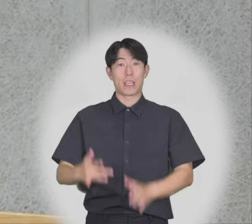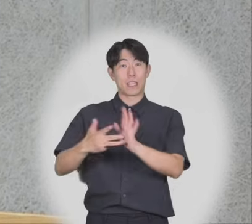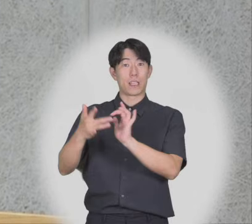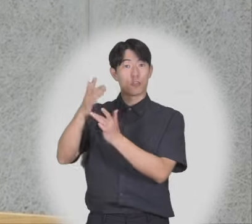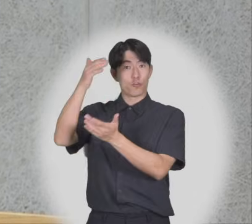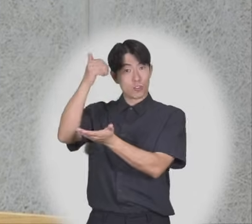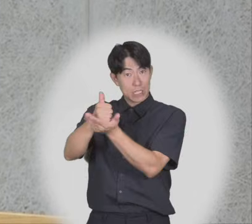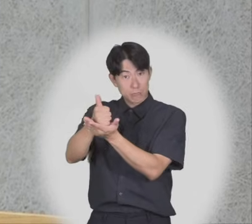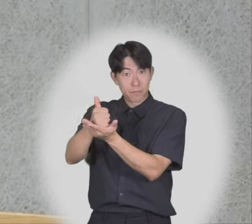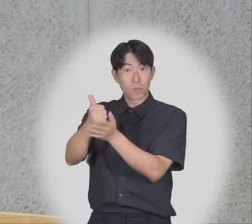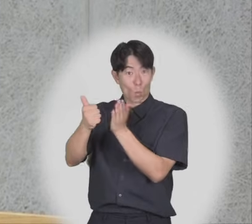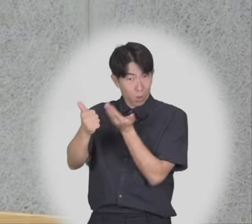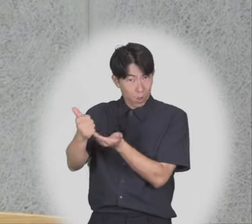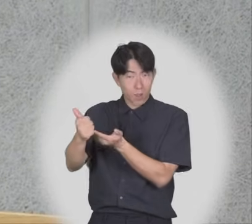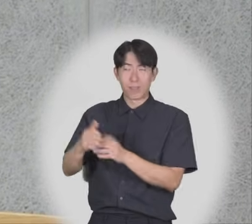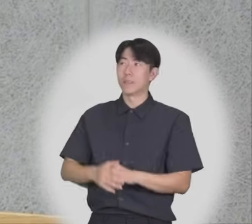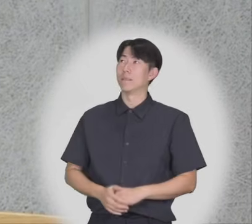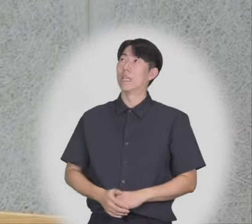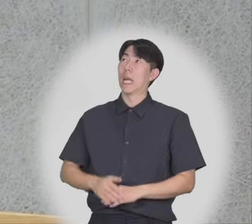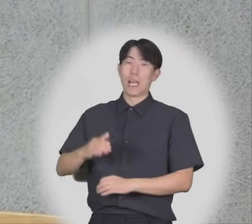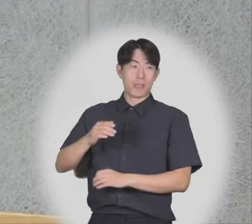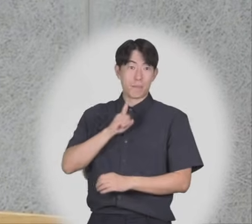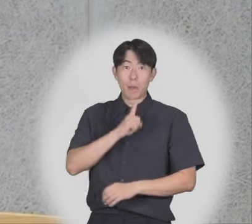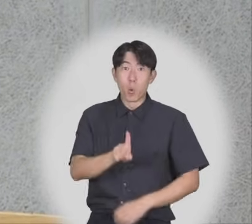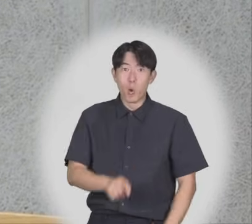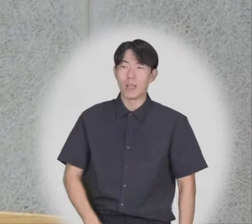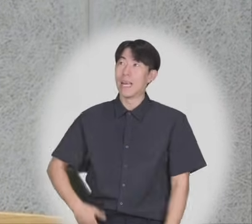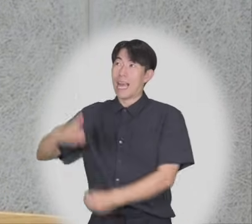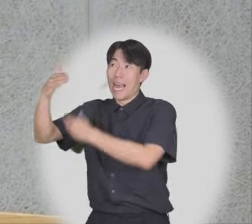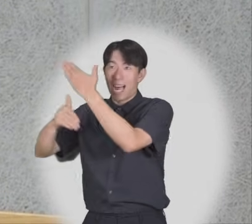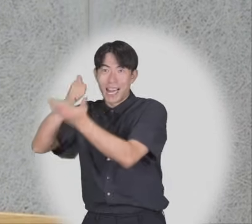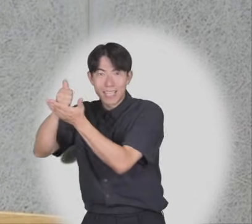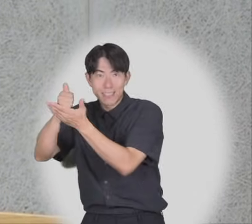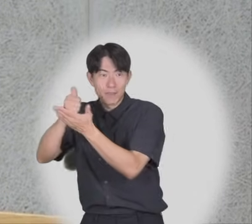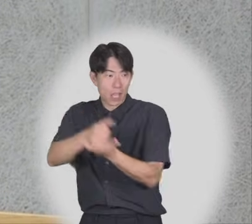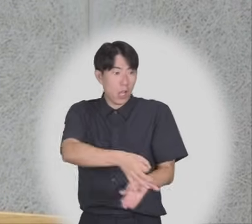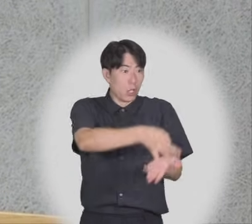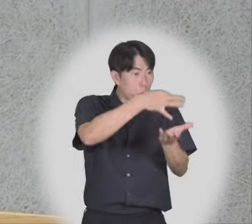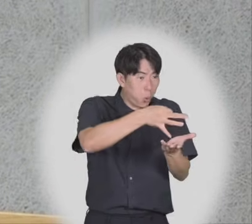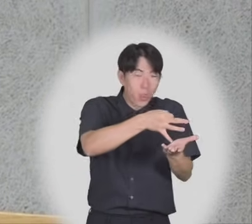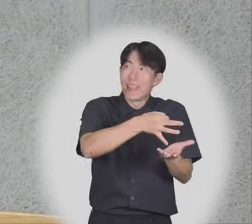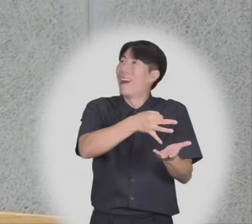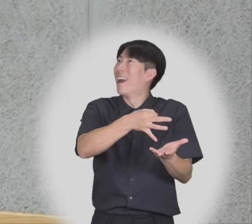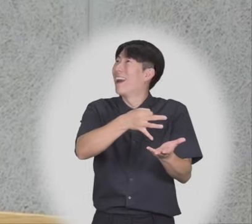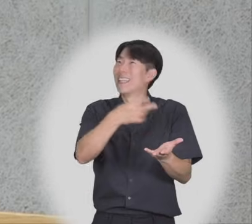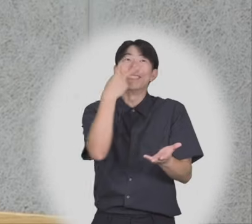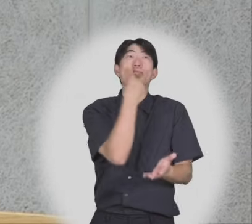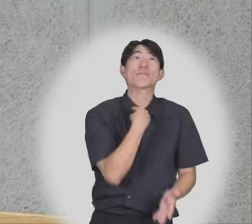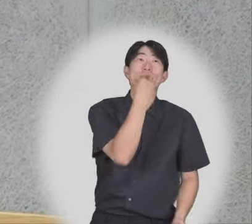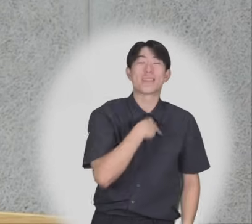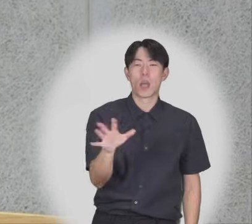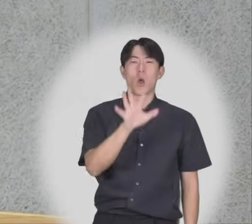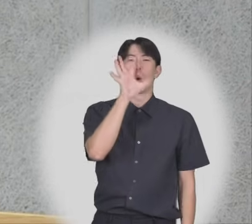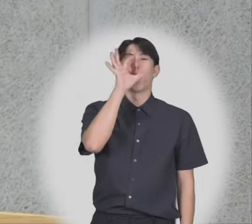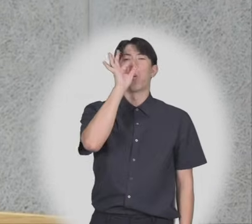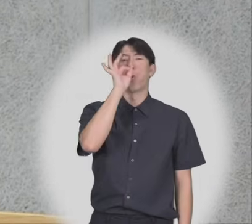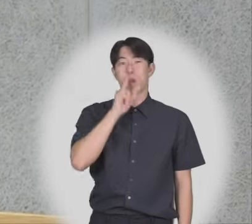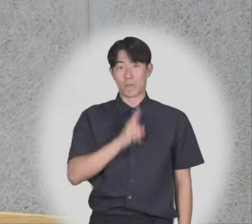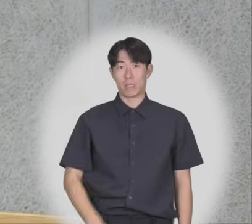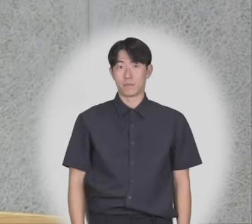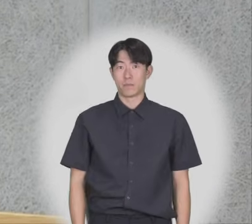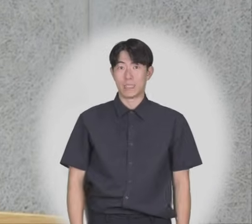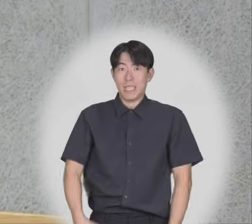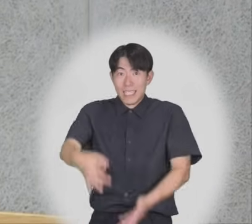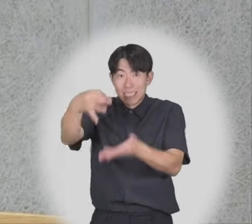예수님께서는 하나님과 재물을 겸하여 섬길 수 없다, 그렇게 하셨습니다. 재물에 대한 유혹은 우리의